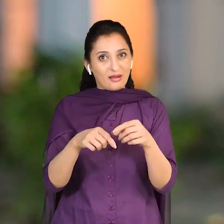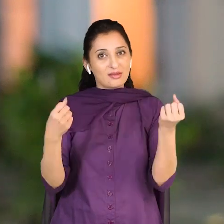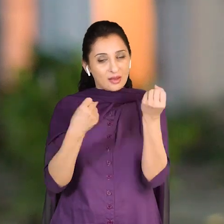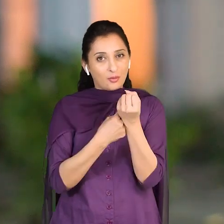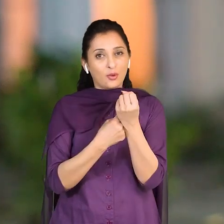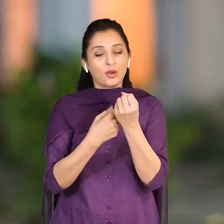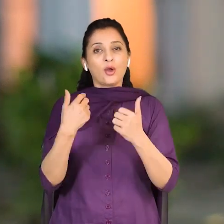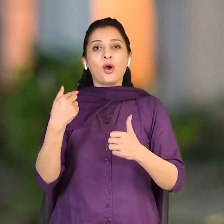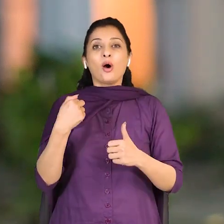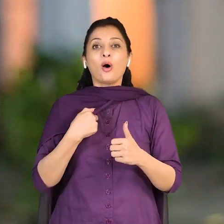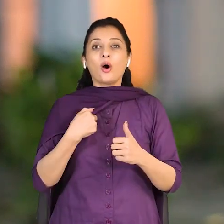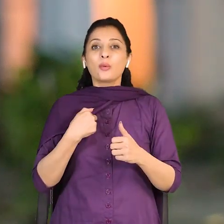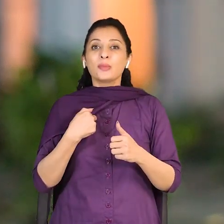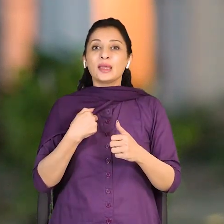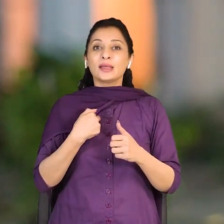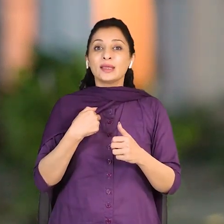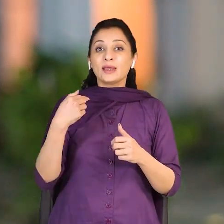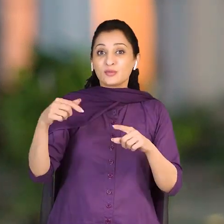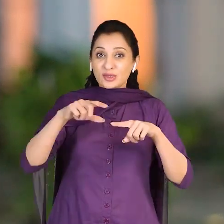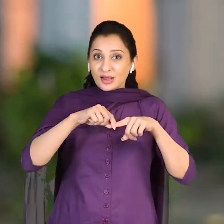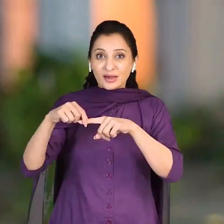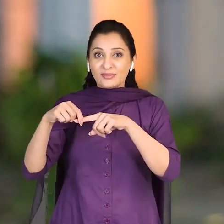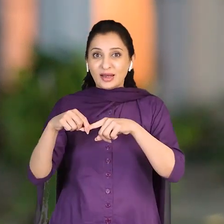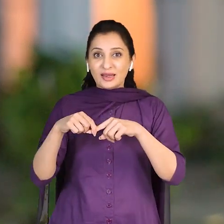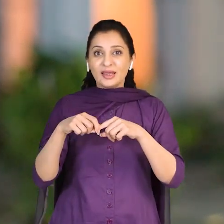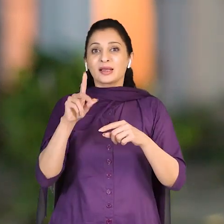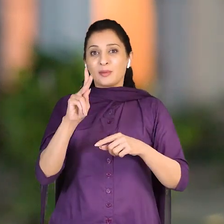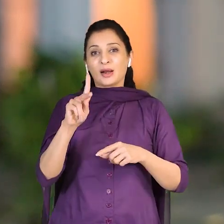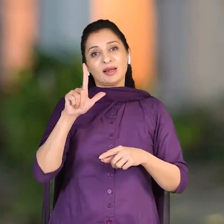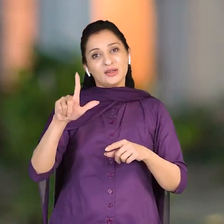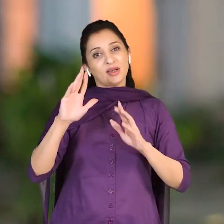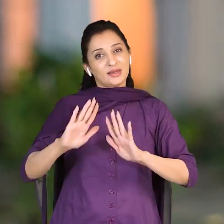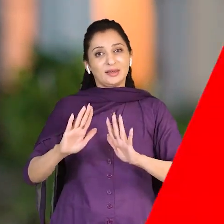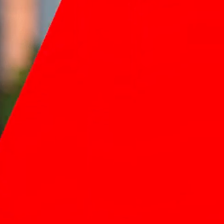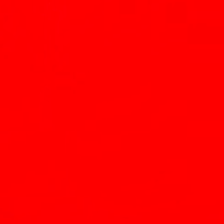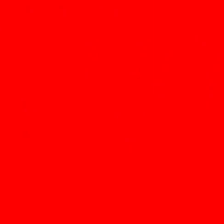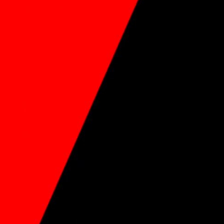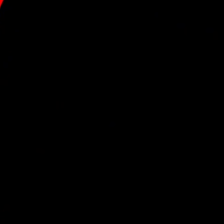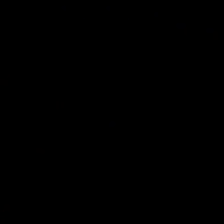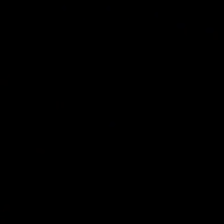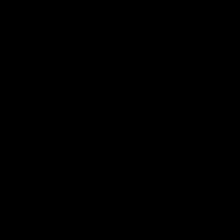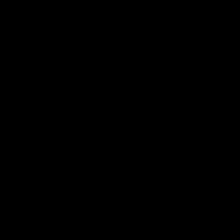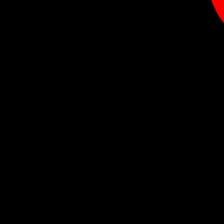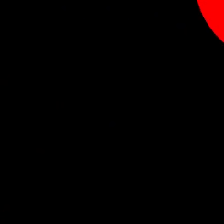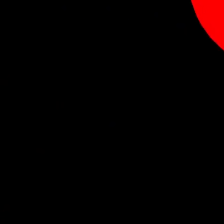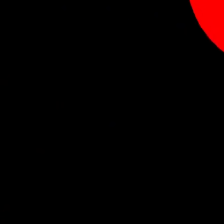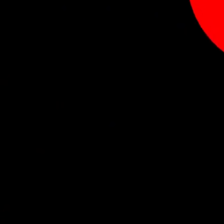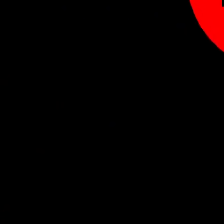और इधर ख़ास तौर पे मेरे मेंटोर मिस्टर कामरान लशारी की।